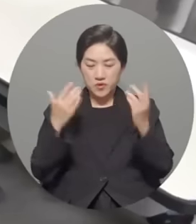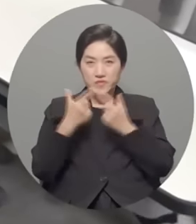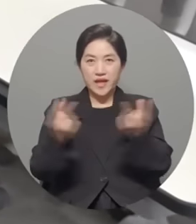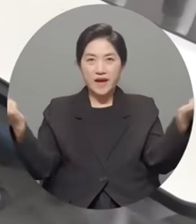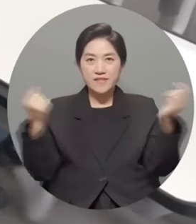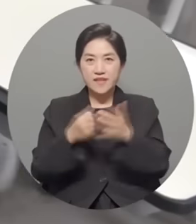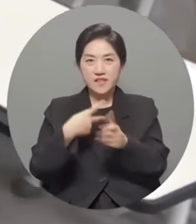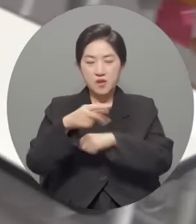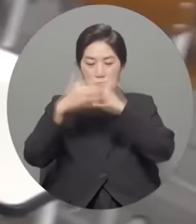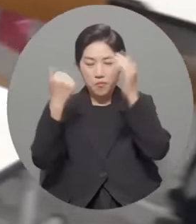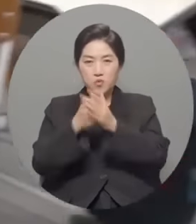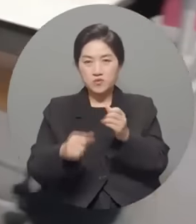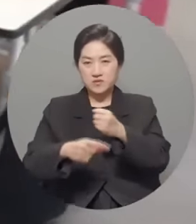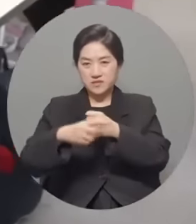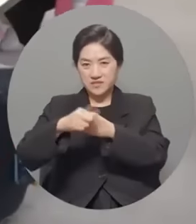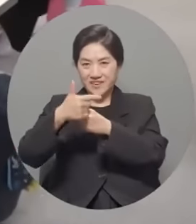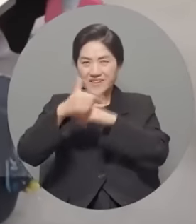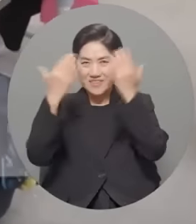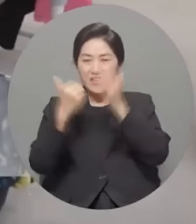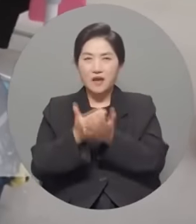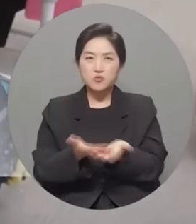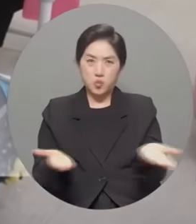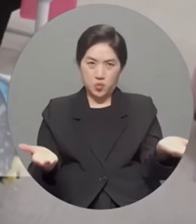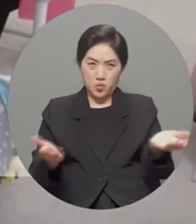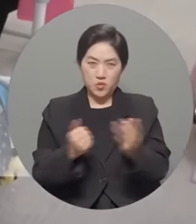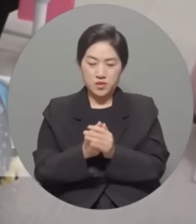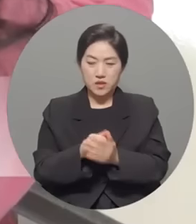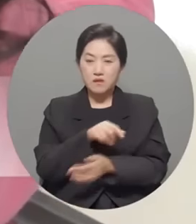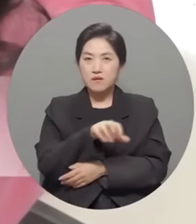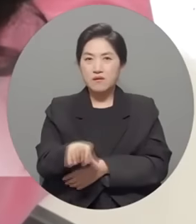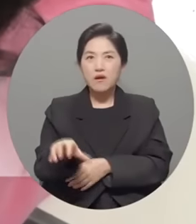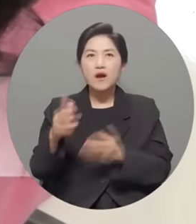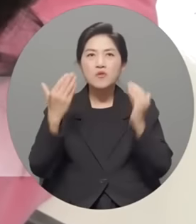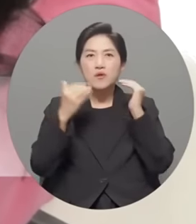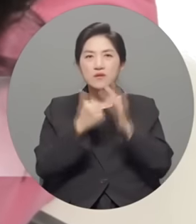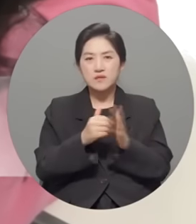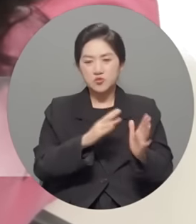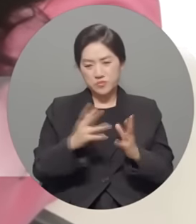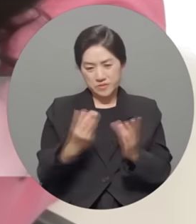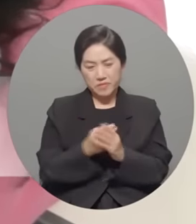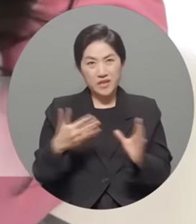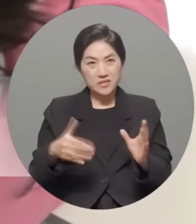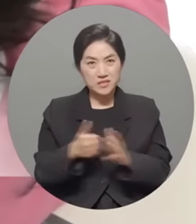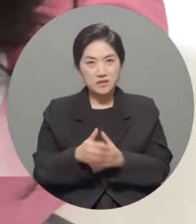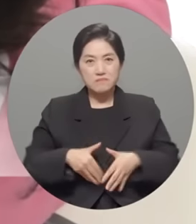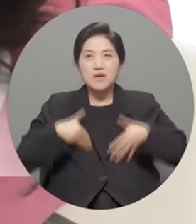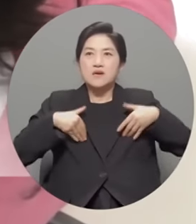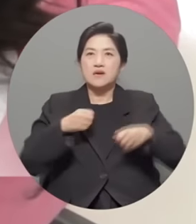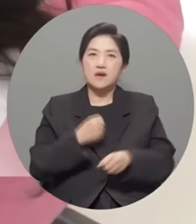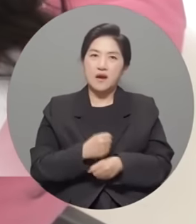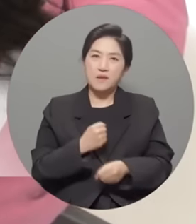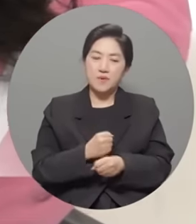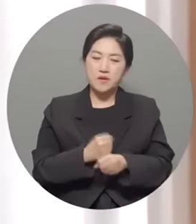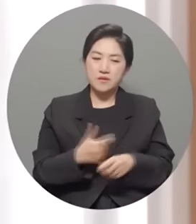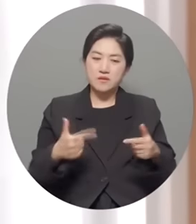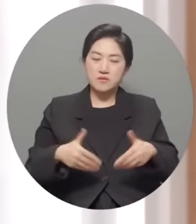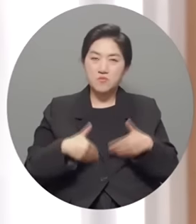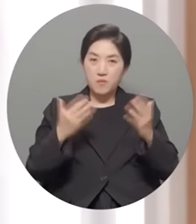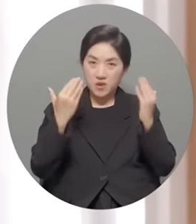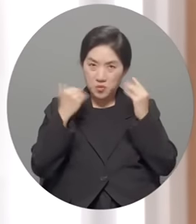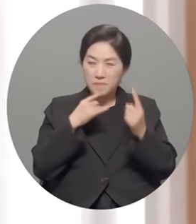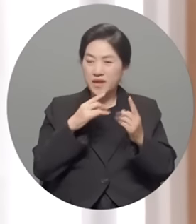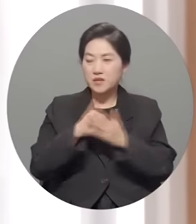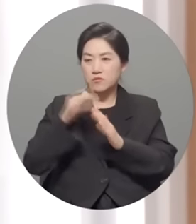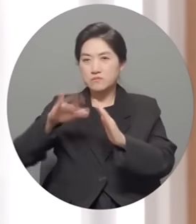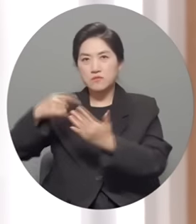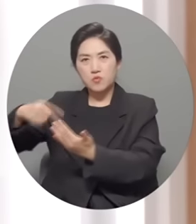모든 학년으로 확대될 예정. 현장에서는 제대로 준비되지 않은 상태로 밀어붙인다면 늘봄학교는 물론